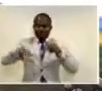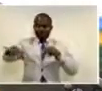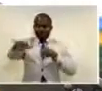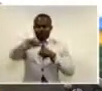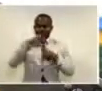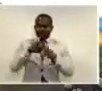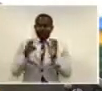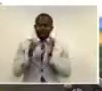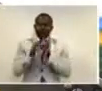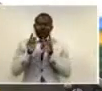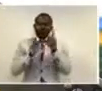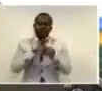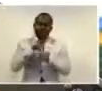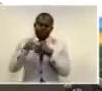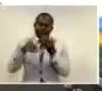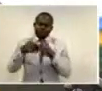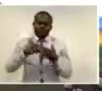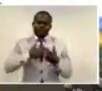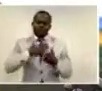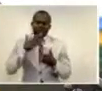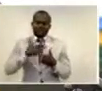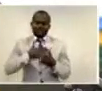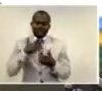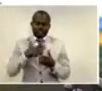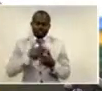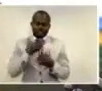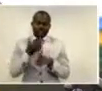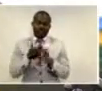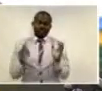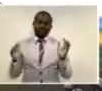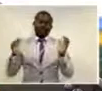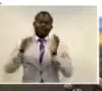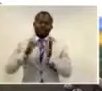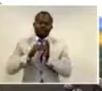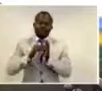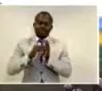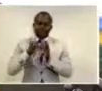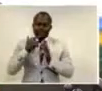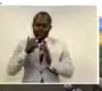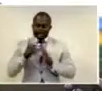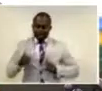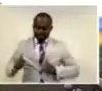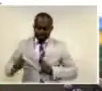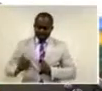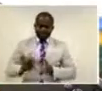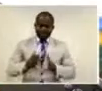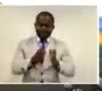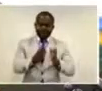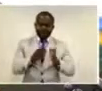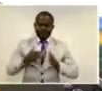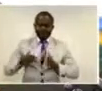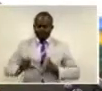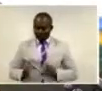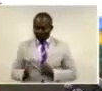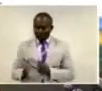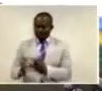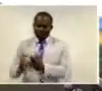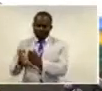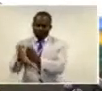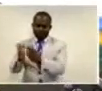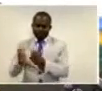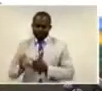bakaba babyishimiye cyane ndetse hari n'imihanda itandukanye